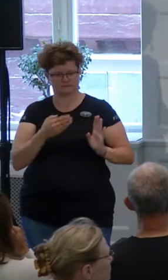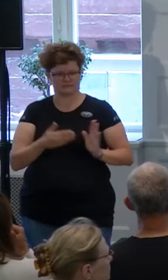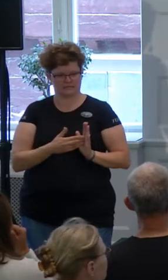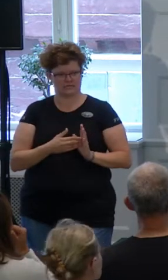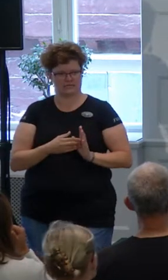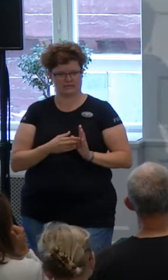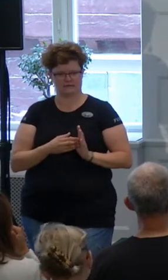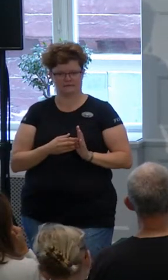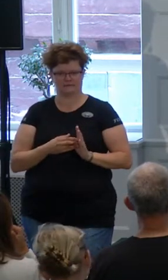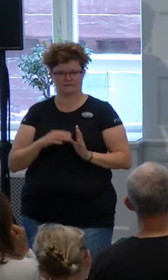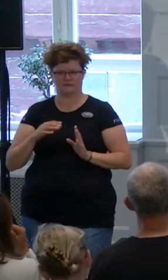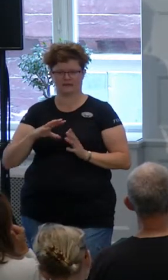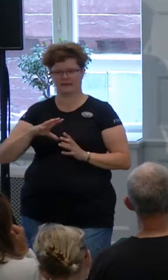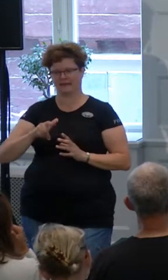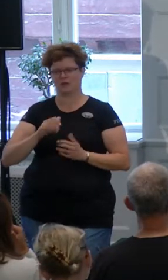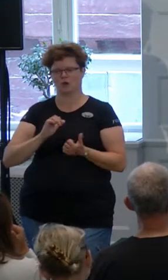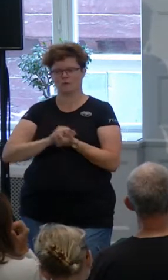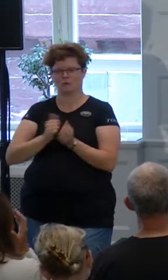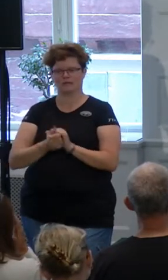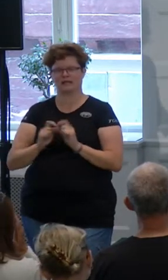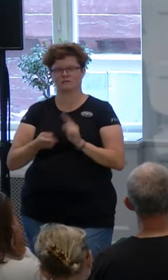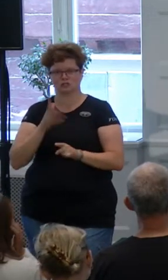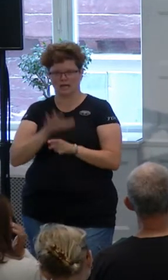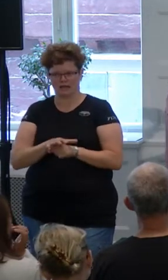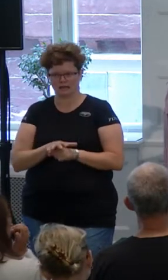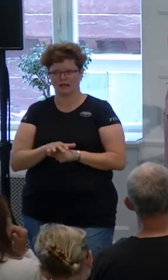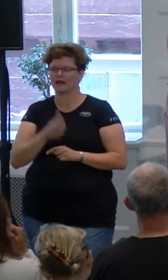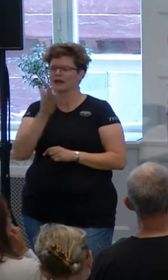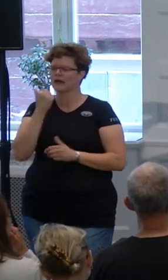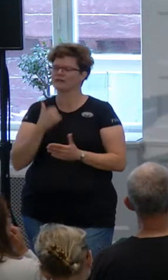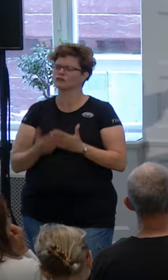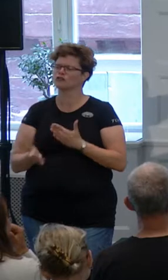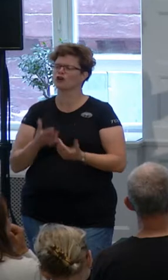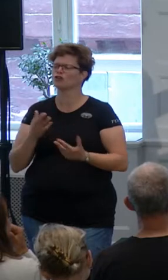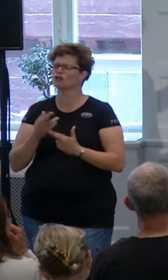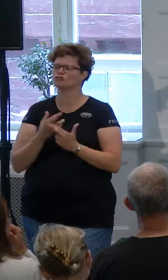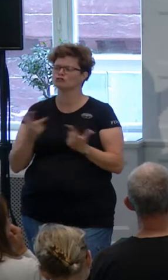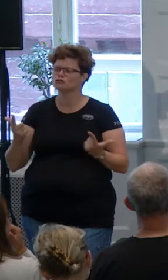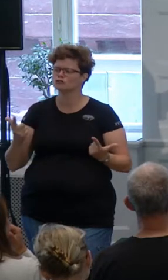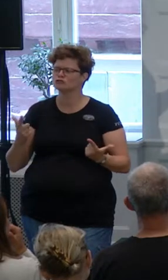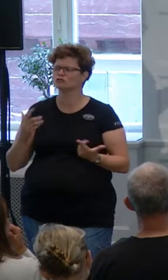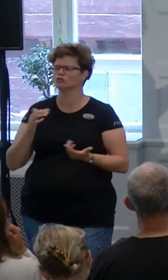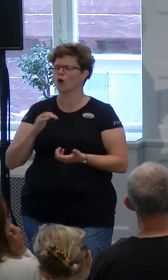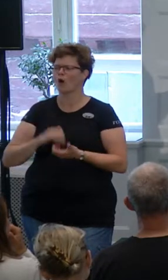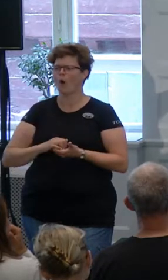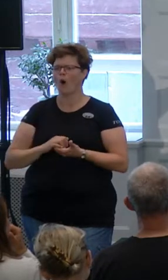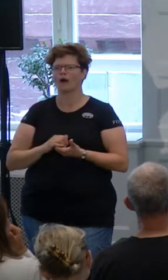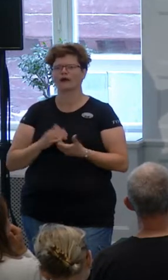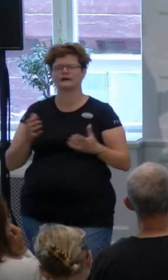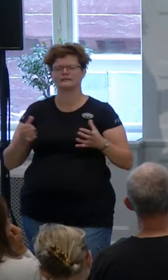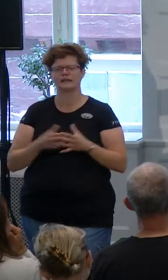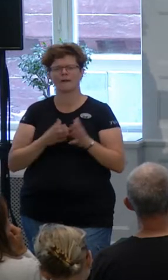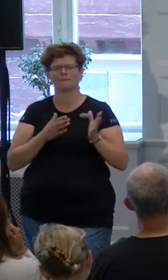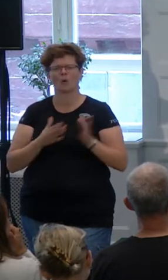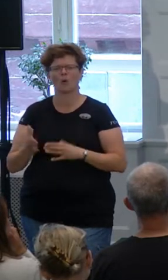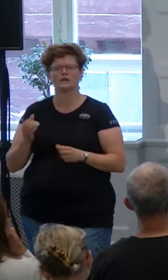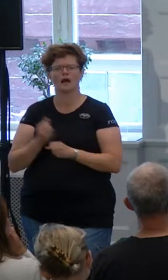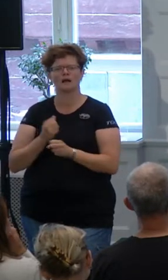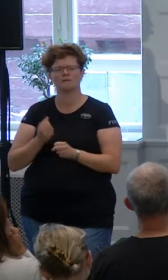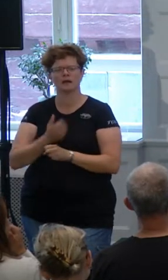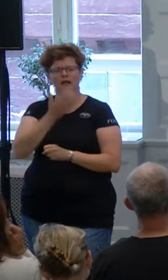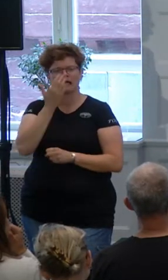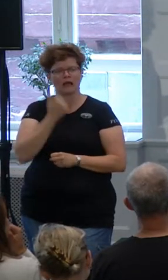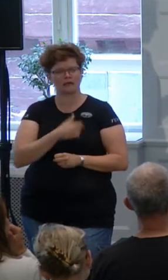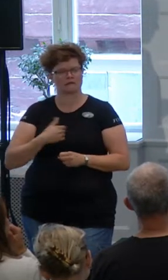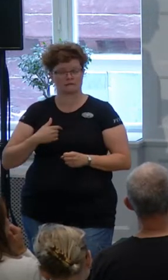till regionala politikerna, skulle vi kunna göra något nytt och lite grann inne på det här samordningsarbetet? Skulle vi